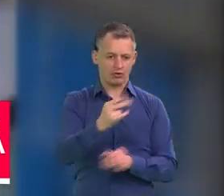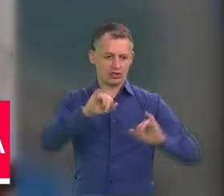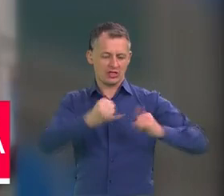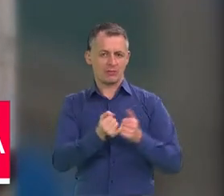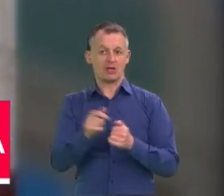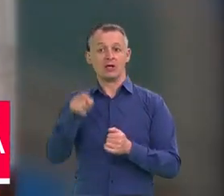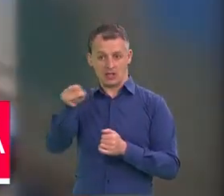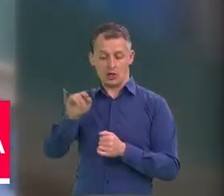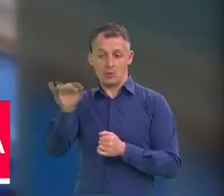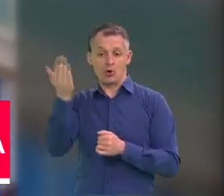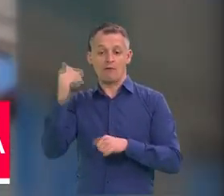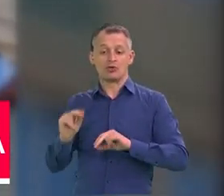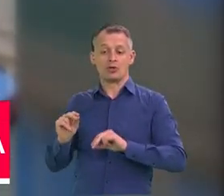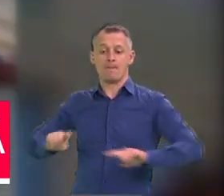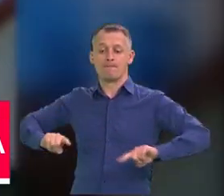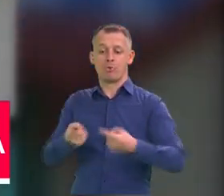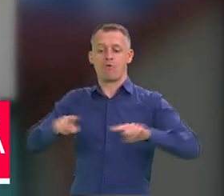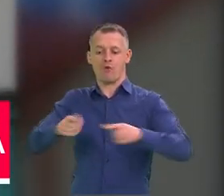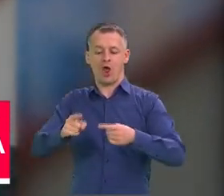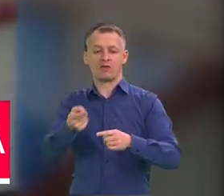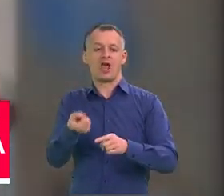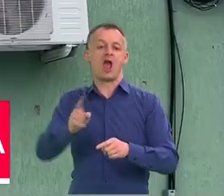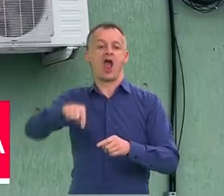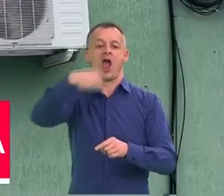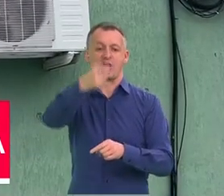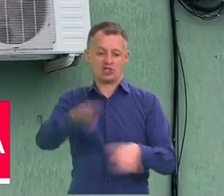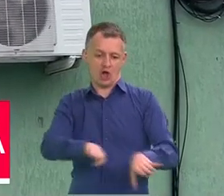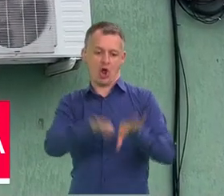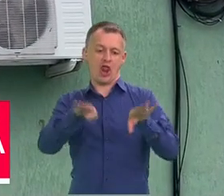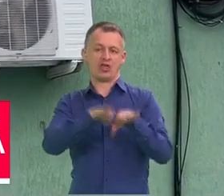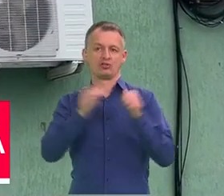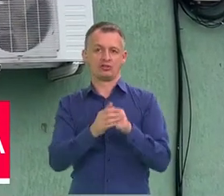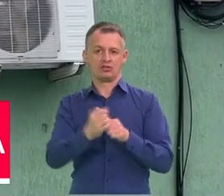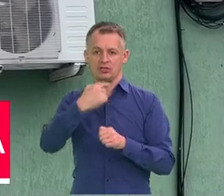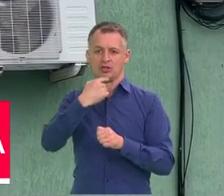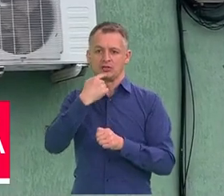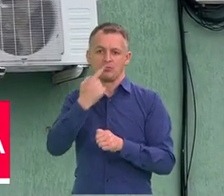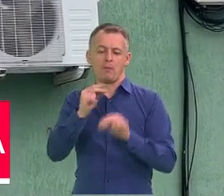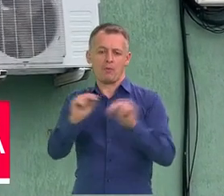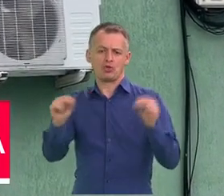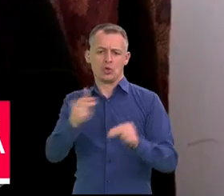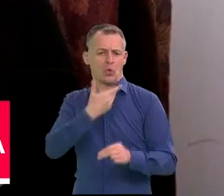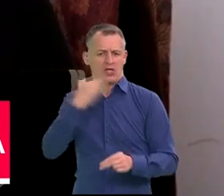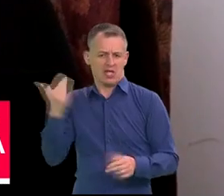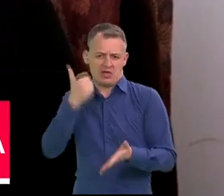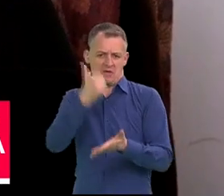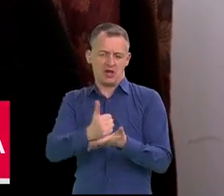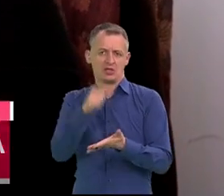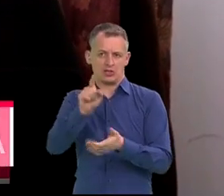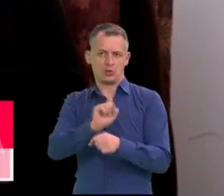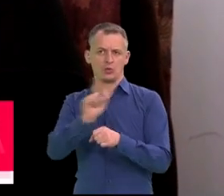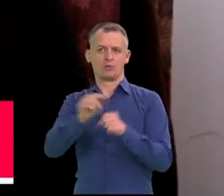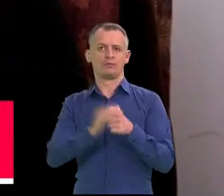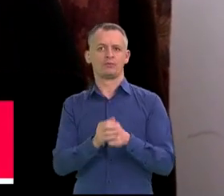ar fi fost provocată să sară pe geam de câțiva colegi. Cadrele didactice neagă vehement această ipoteză. A decis